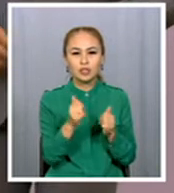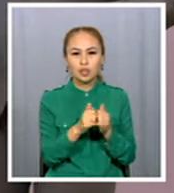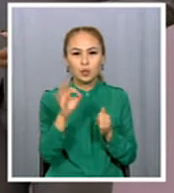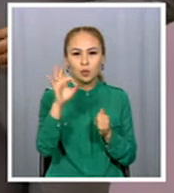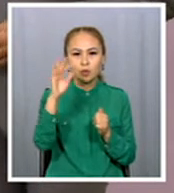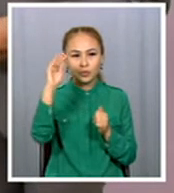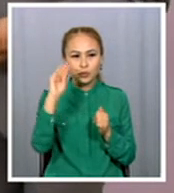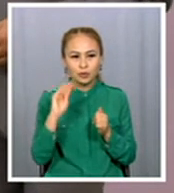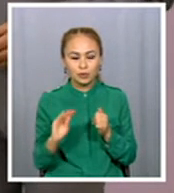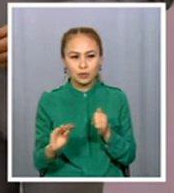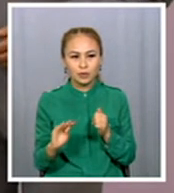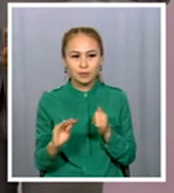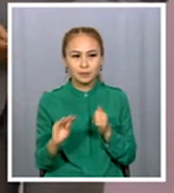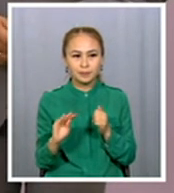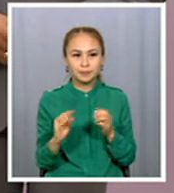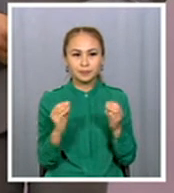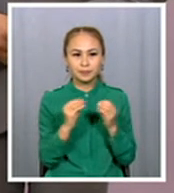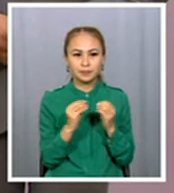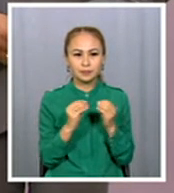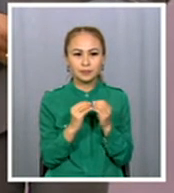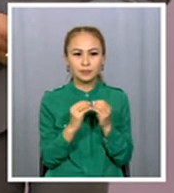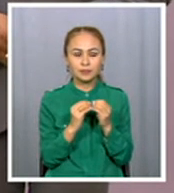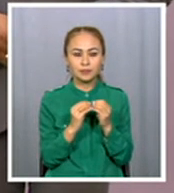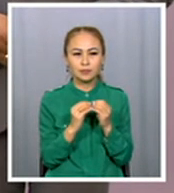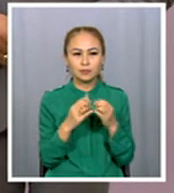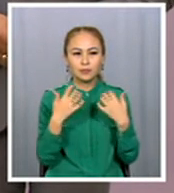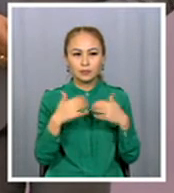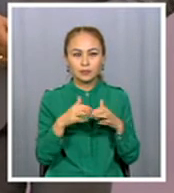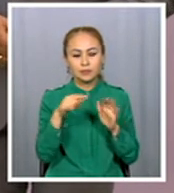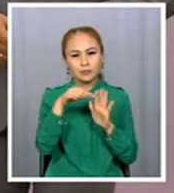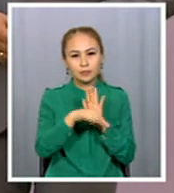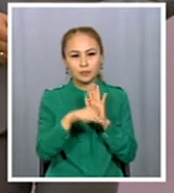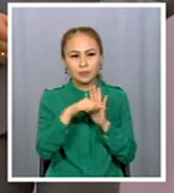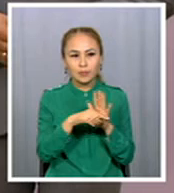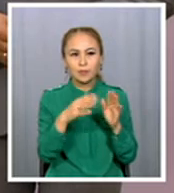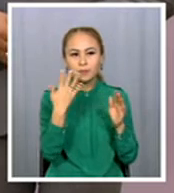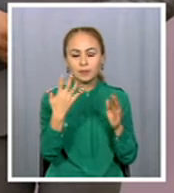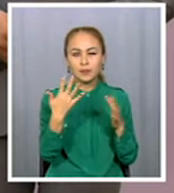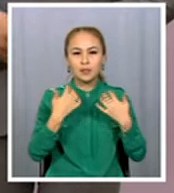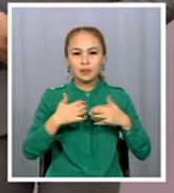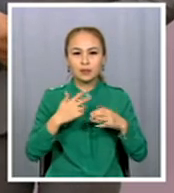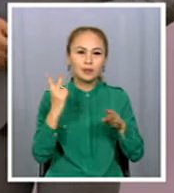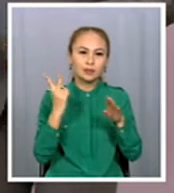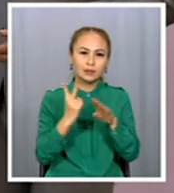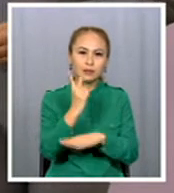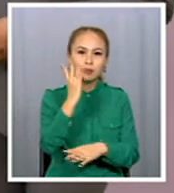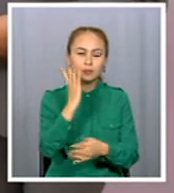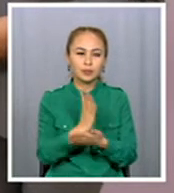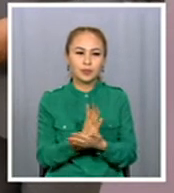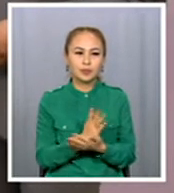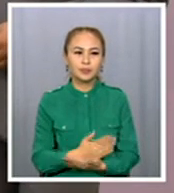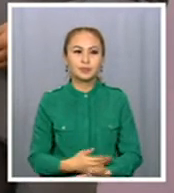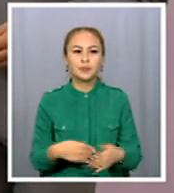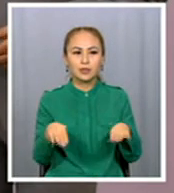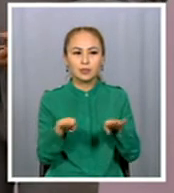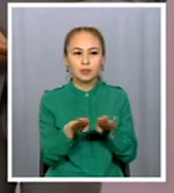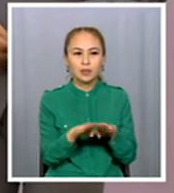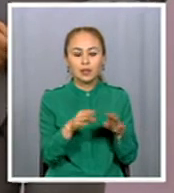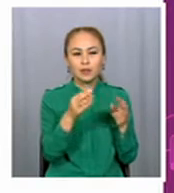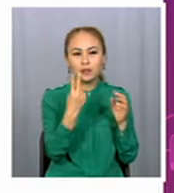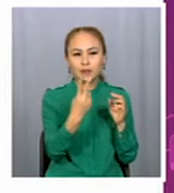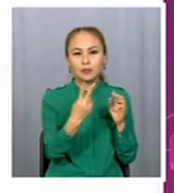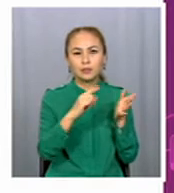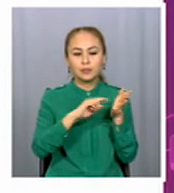0-ді түсіреміз. 10 санның құрамында 5 саны 2 рет кездеседі. Демек, 2-ні